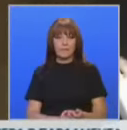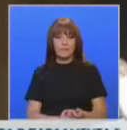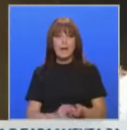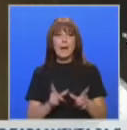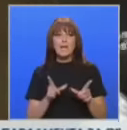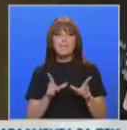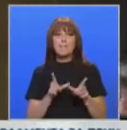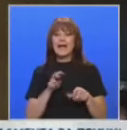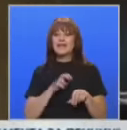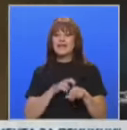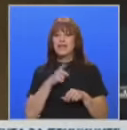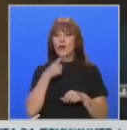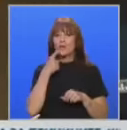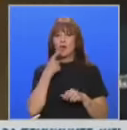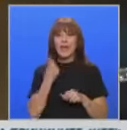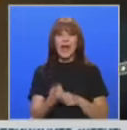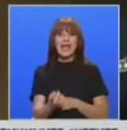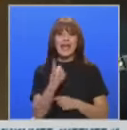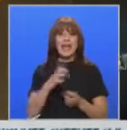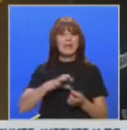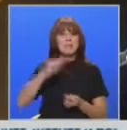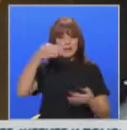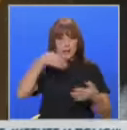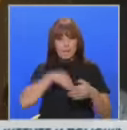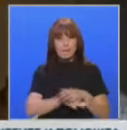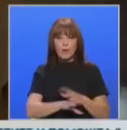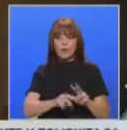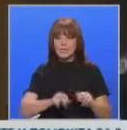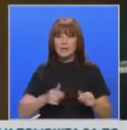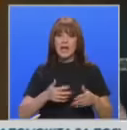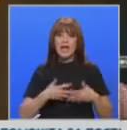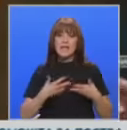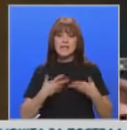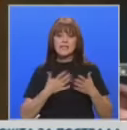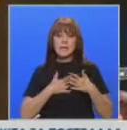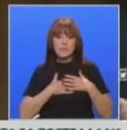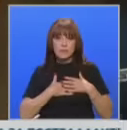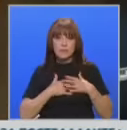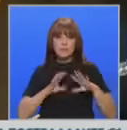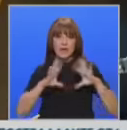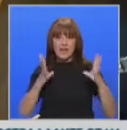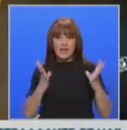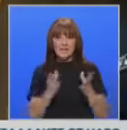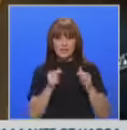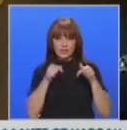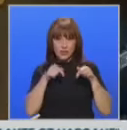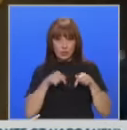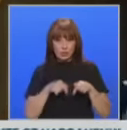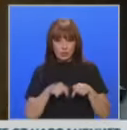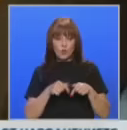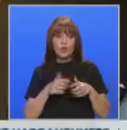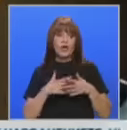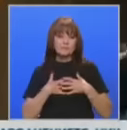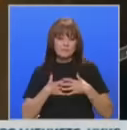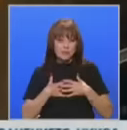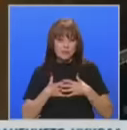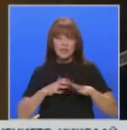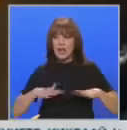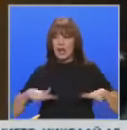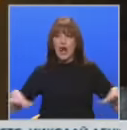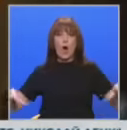Марк Дики говори от 1000 метра под земята. Искам да благодаря на всички, които са тук долу с мен и да благодаря на цялата общност от